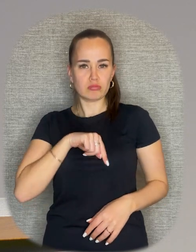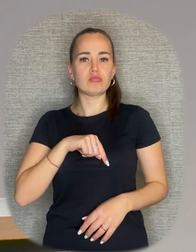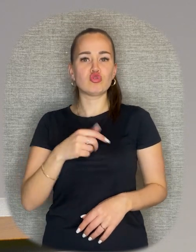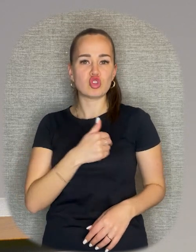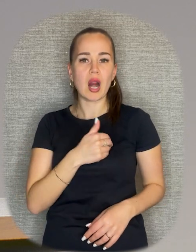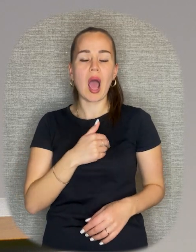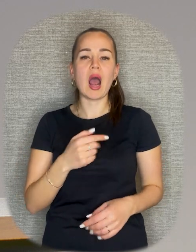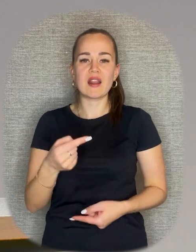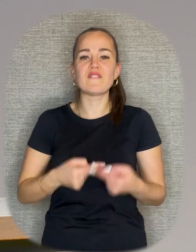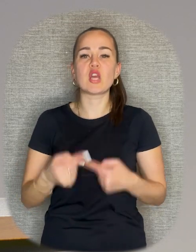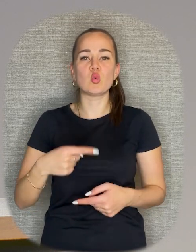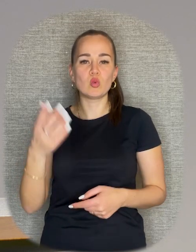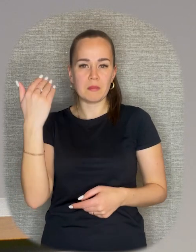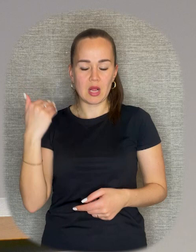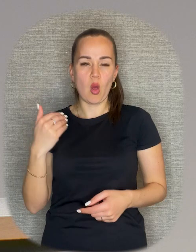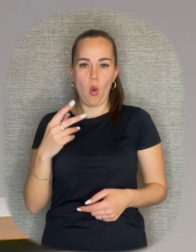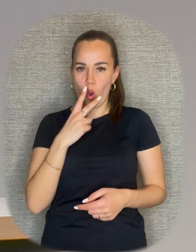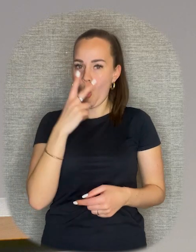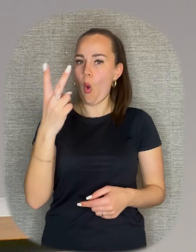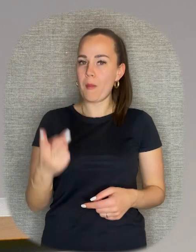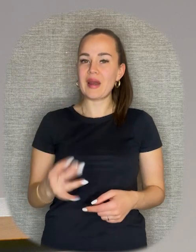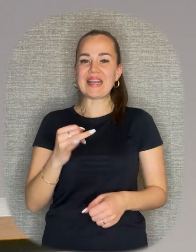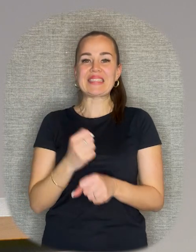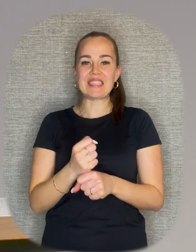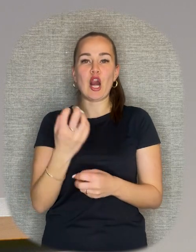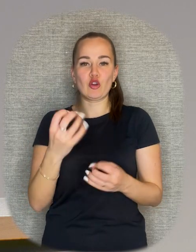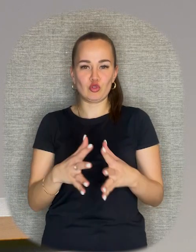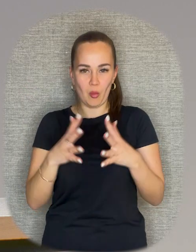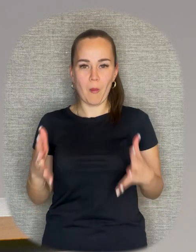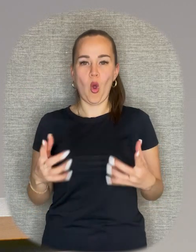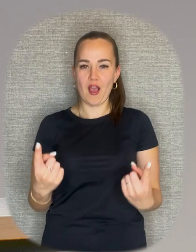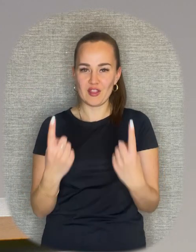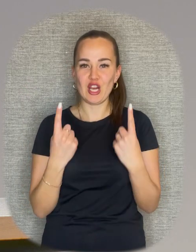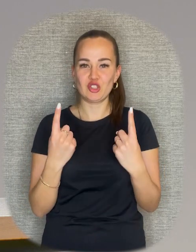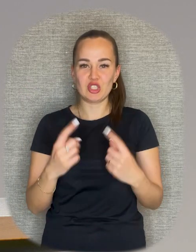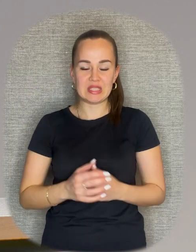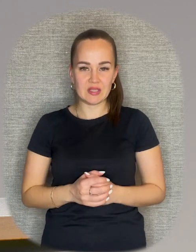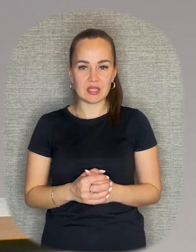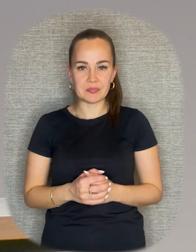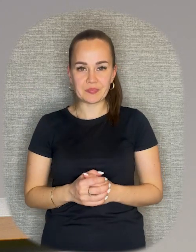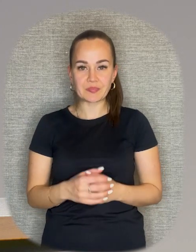вызывает Вот это желание вернуть былой облик но при этом сделать его ещё более величестве